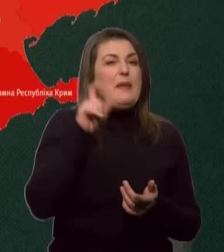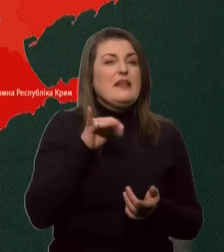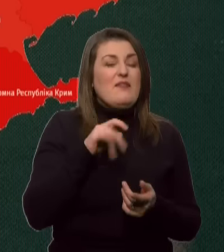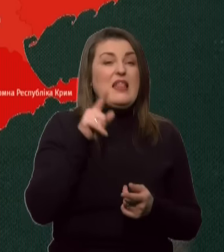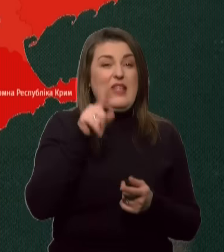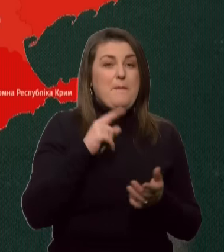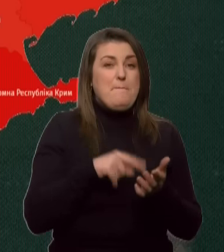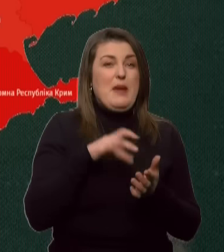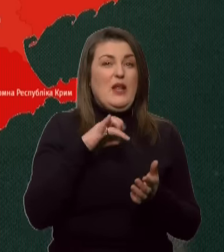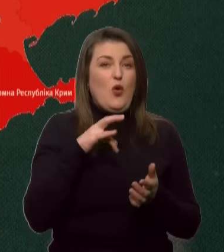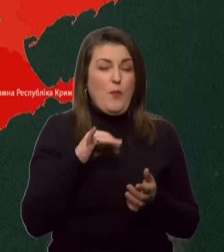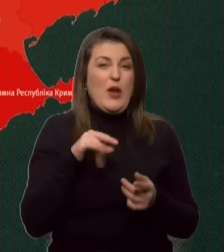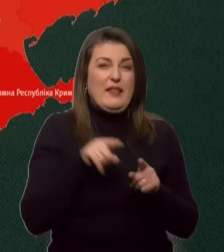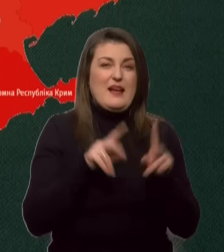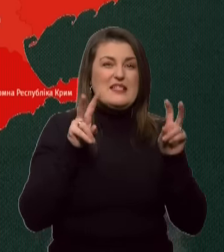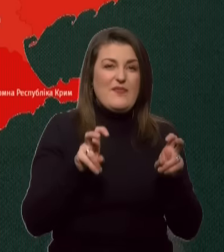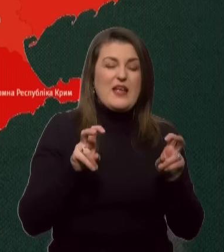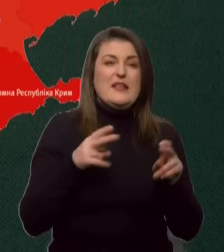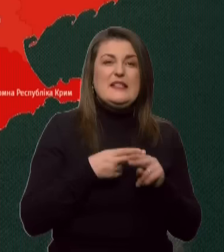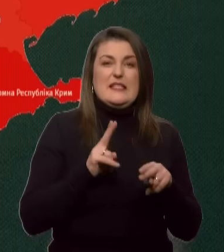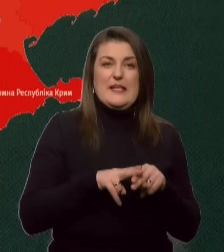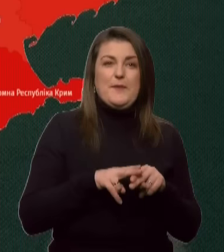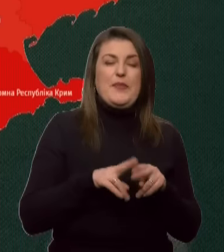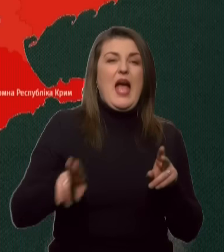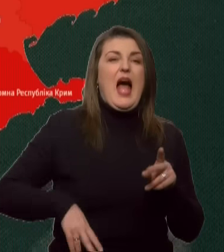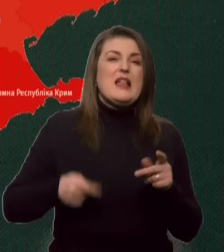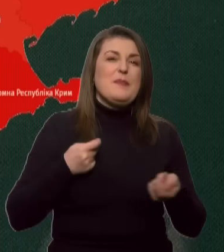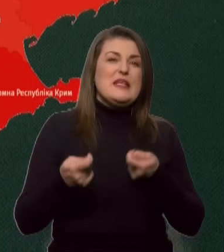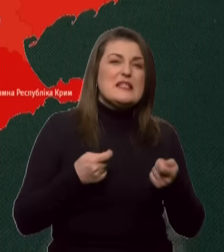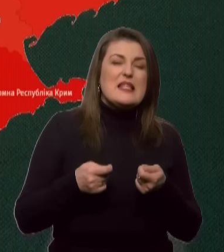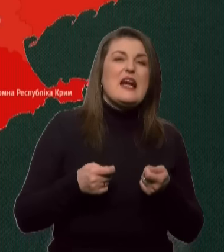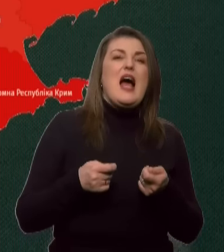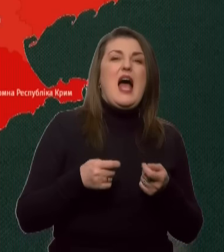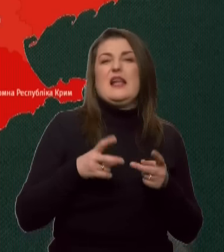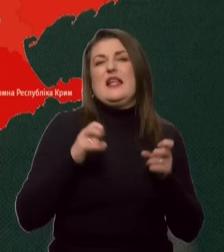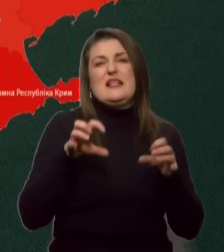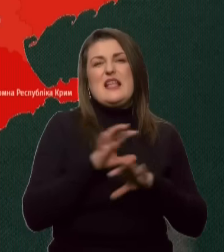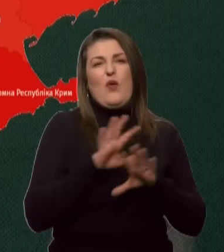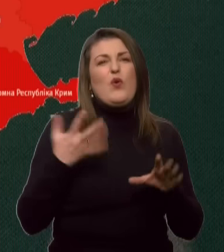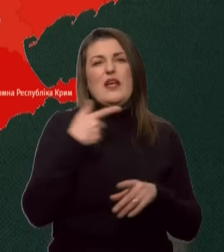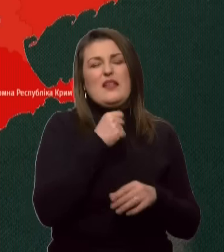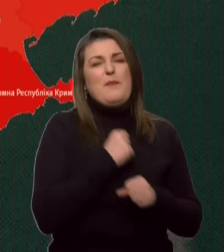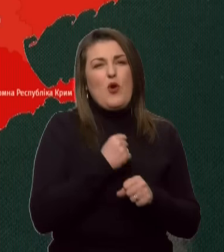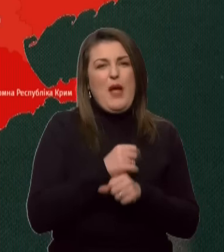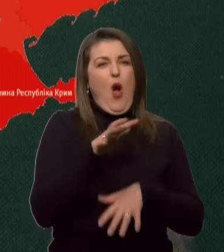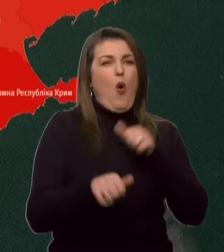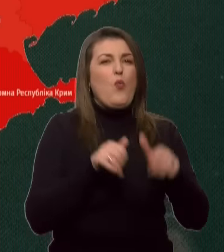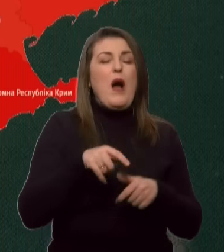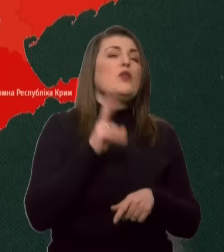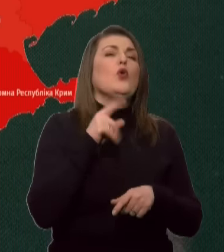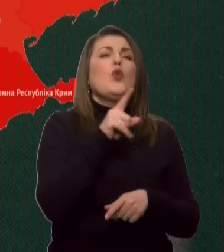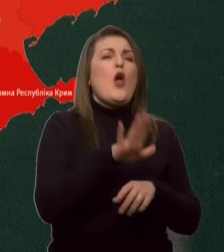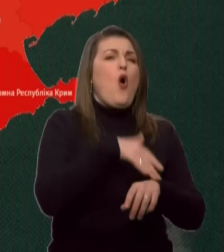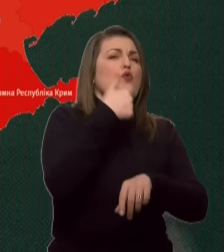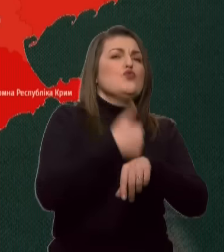там в Мелітополі так звані, це адміністрація та незаконні, які там роблять окупанти. Хто їх